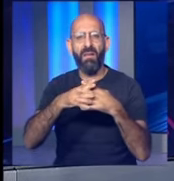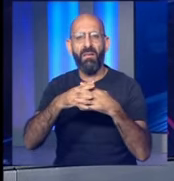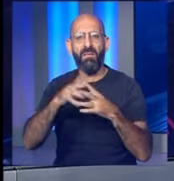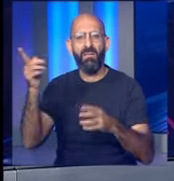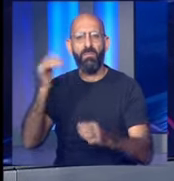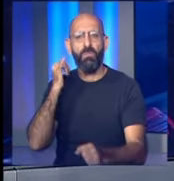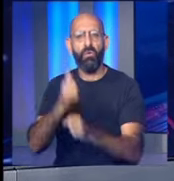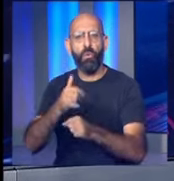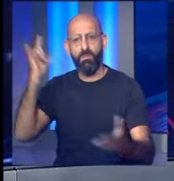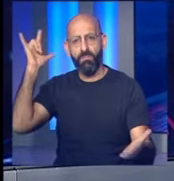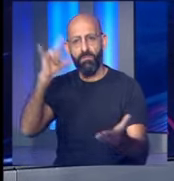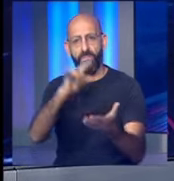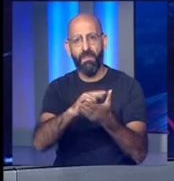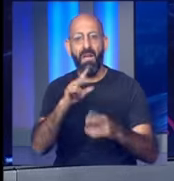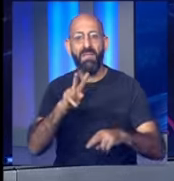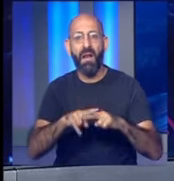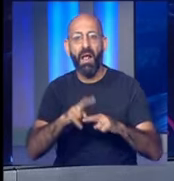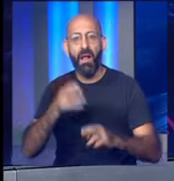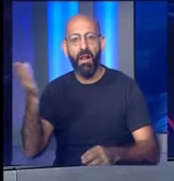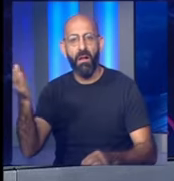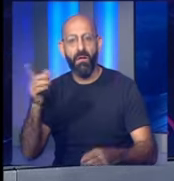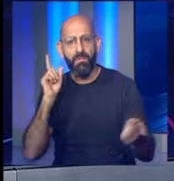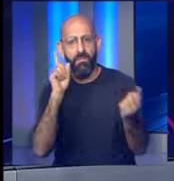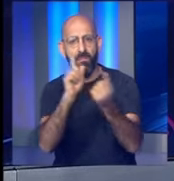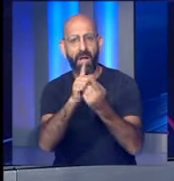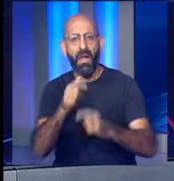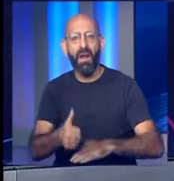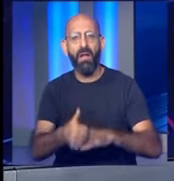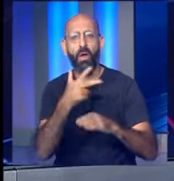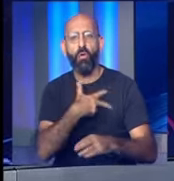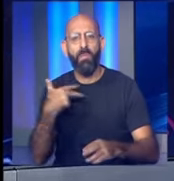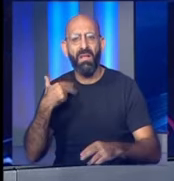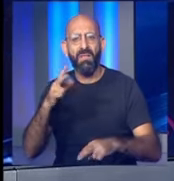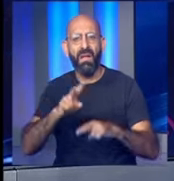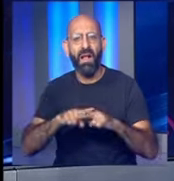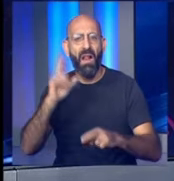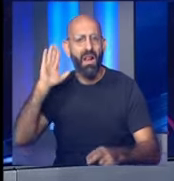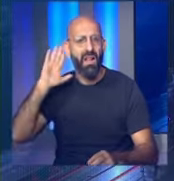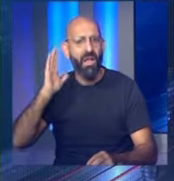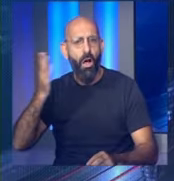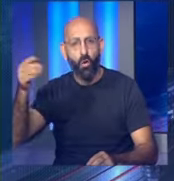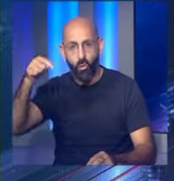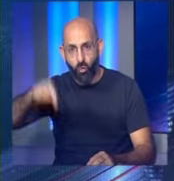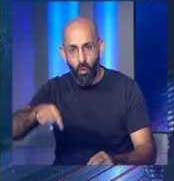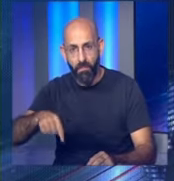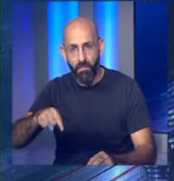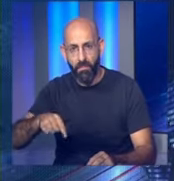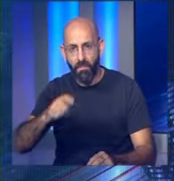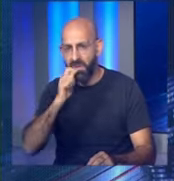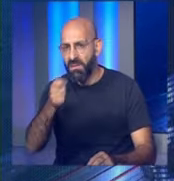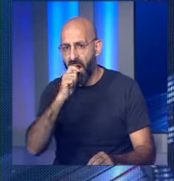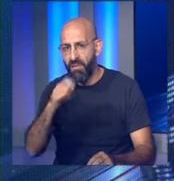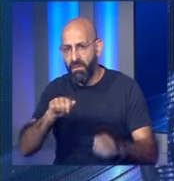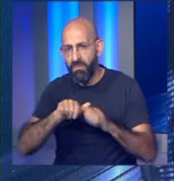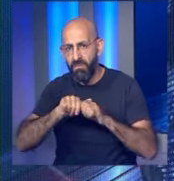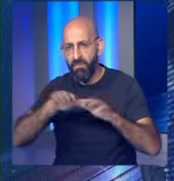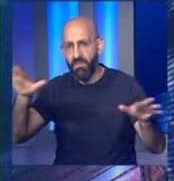زيارة المبعوث الرئاسي الأمريكي الخاص عموس أوكشتاين إلى إسرائيل، حيث سيلتقي رئيس الحكومة